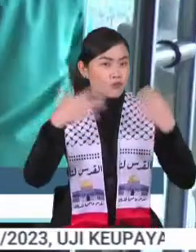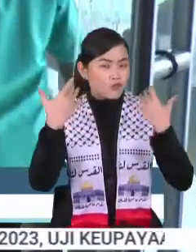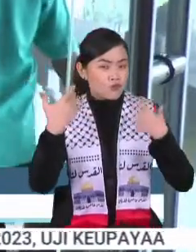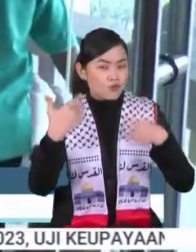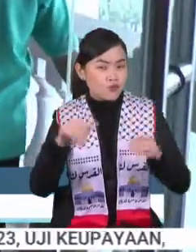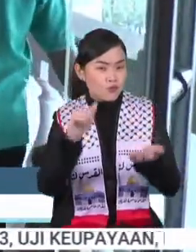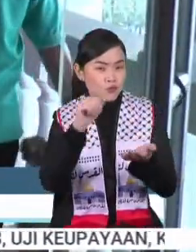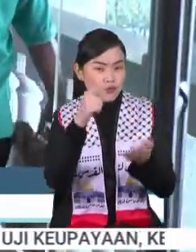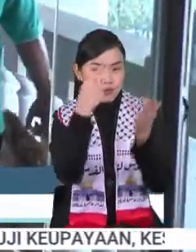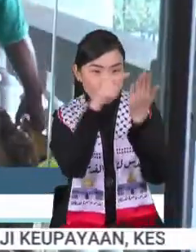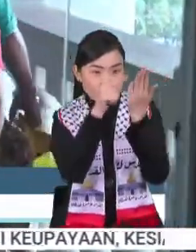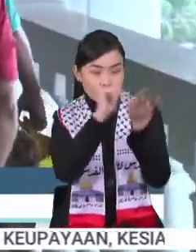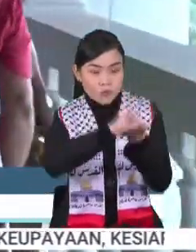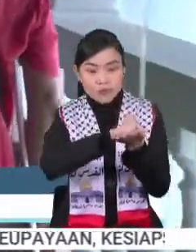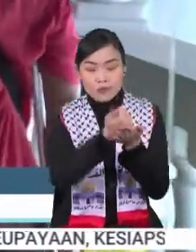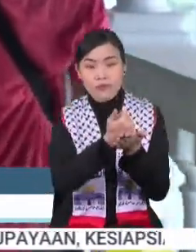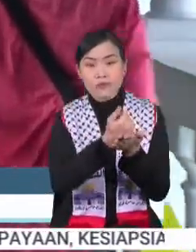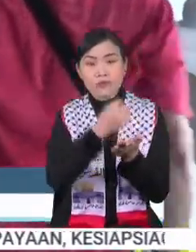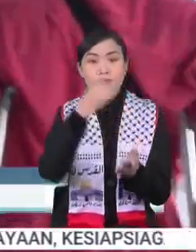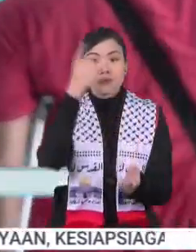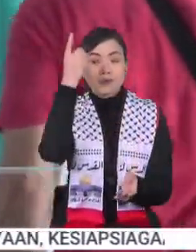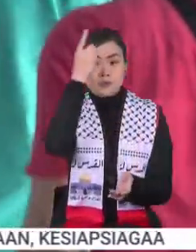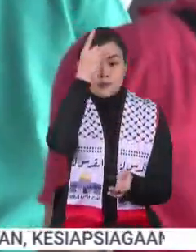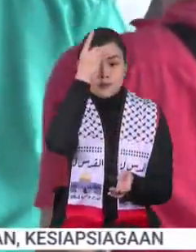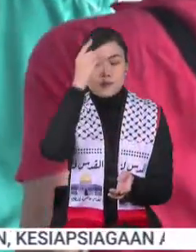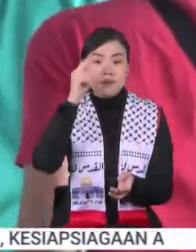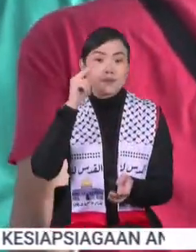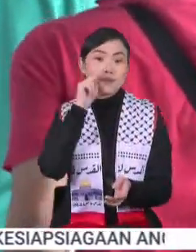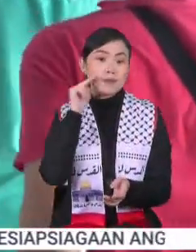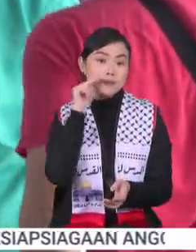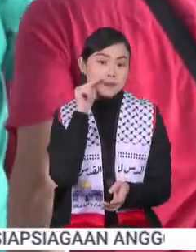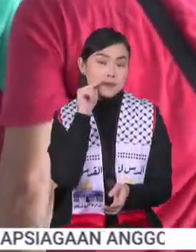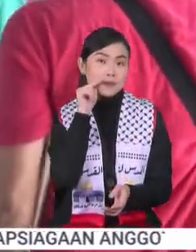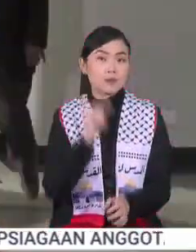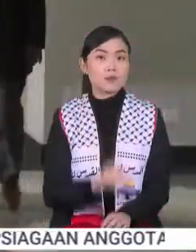akaun Datuk Seri Najib Razak berkaitan penggubahan Wang